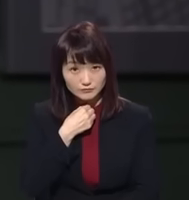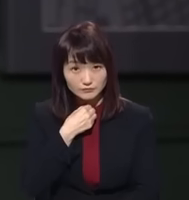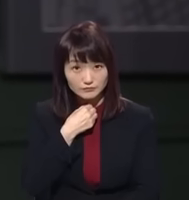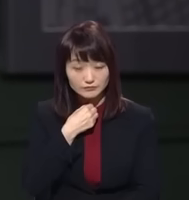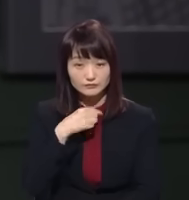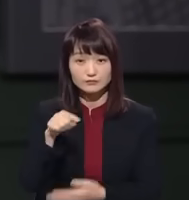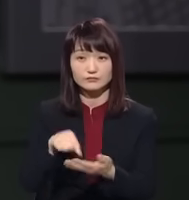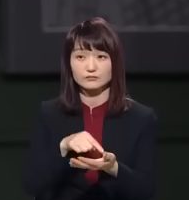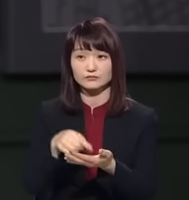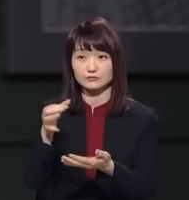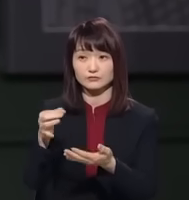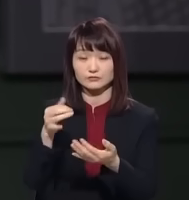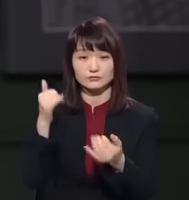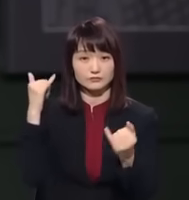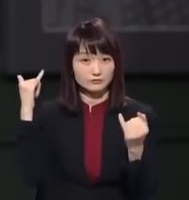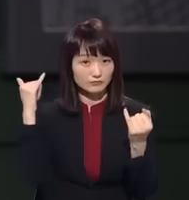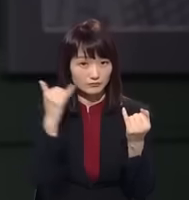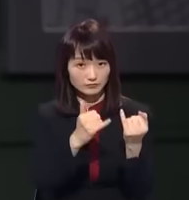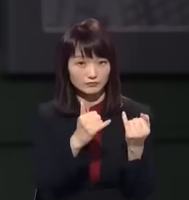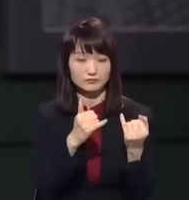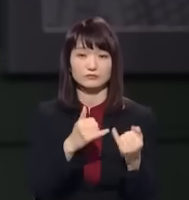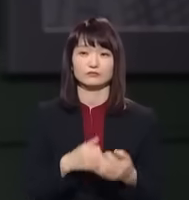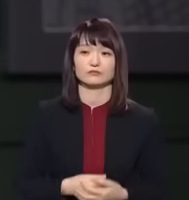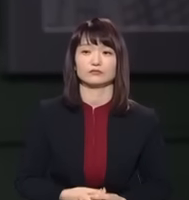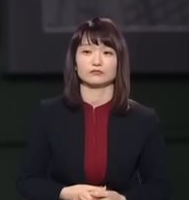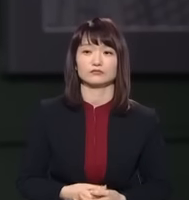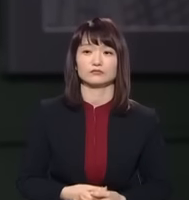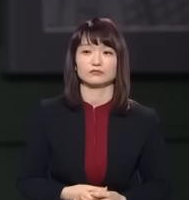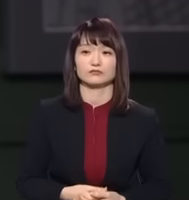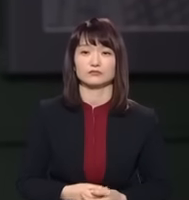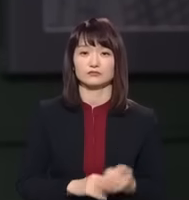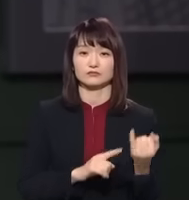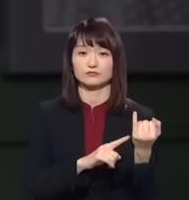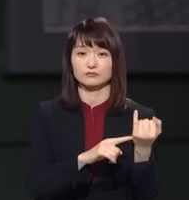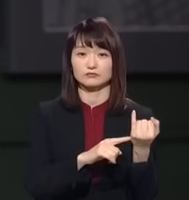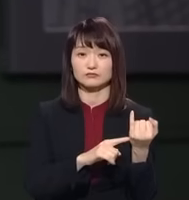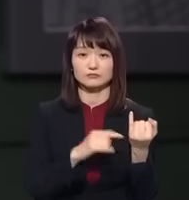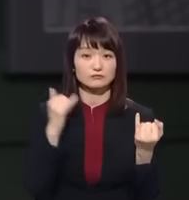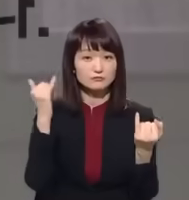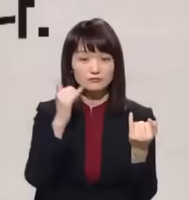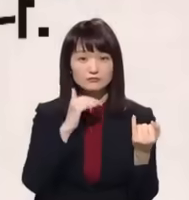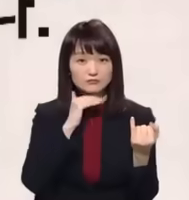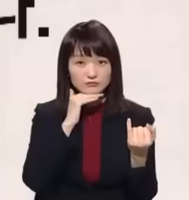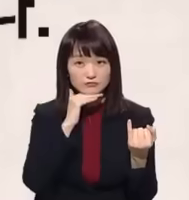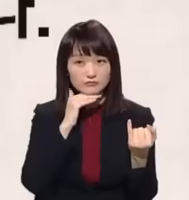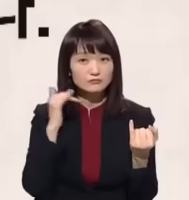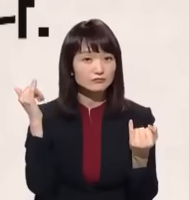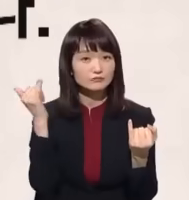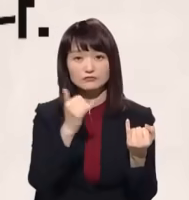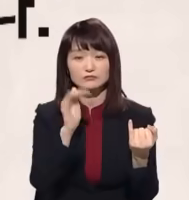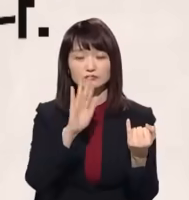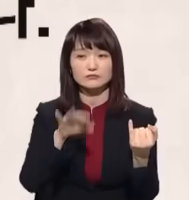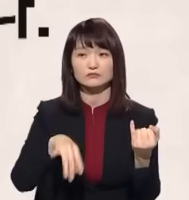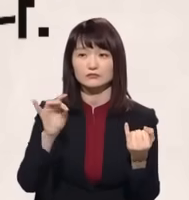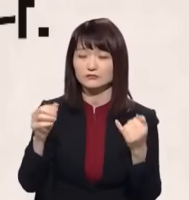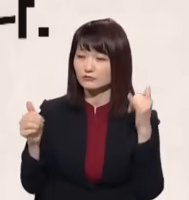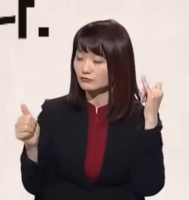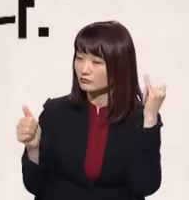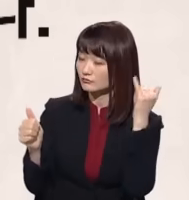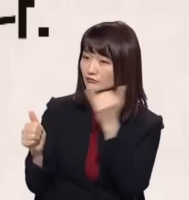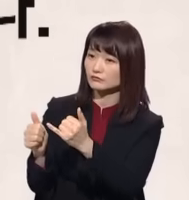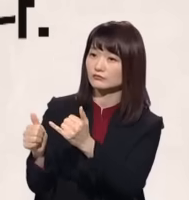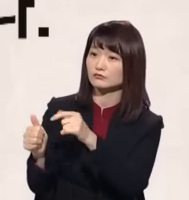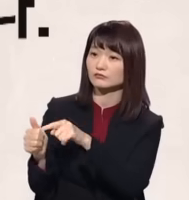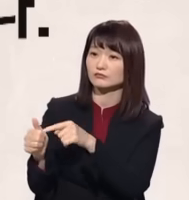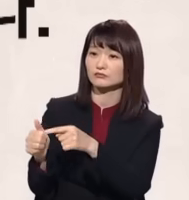보상에 관련해서 연락을 주겠다고 했다고 합니다. 그렇게 여성이 소식을 기다리고 있었는데 연락이 오지 않는 것 같아서 먼저 연락을 했는데